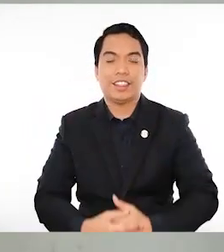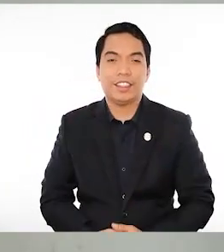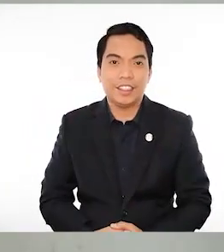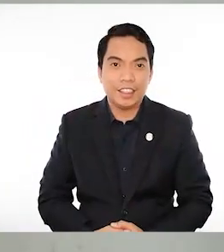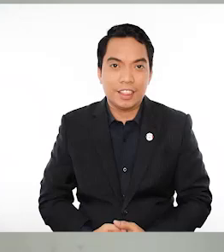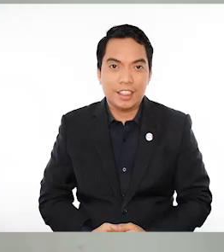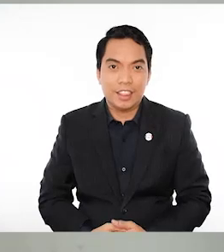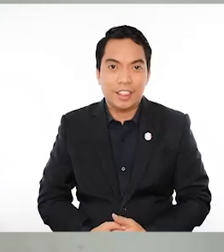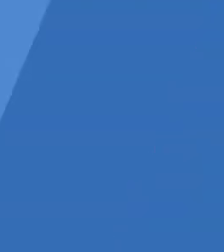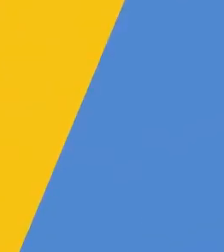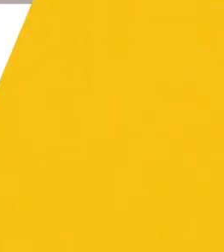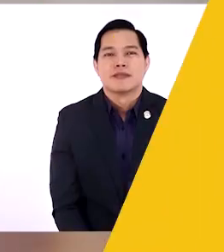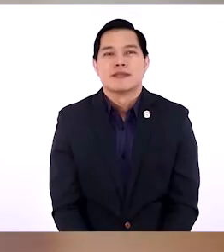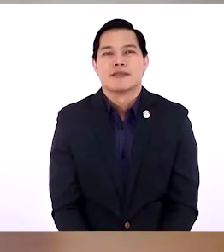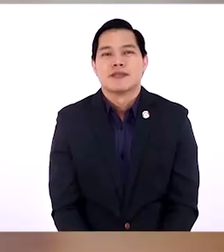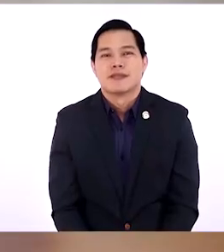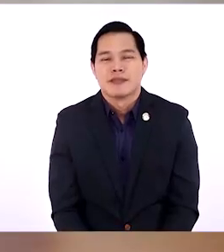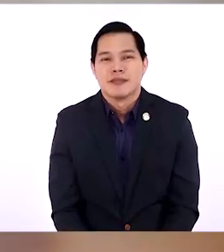Network.